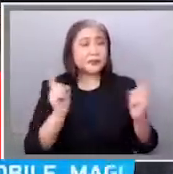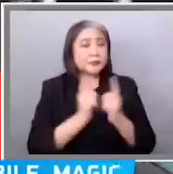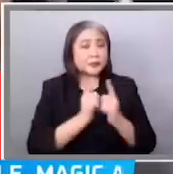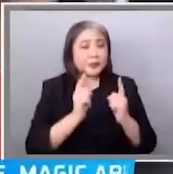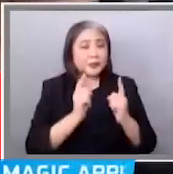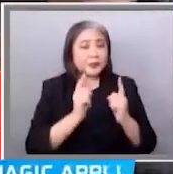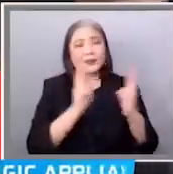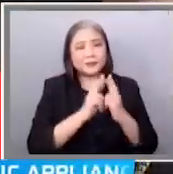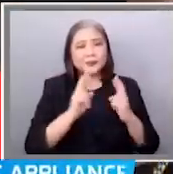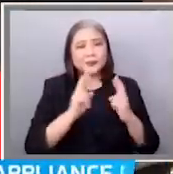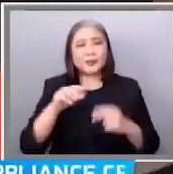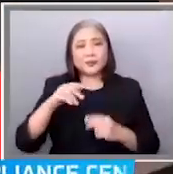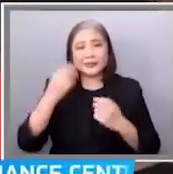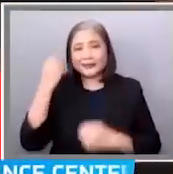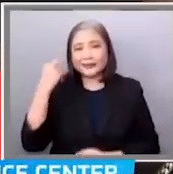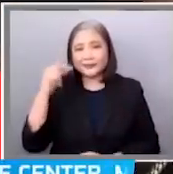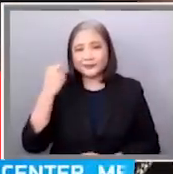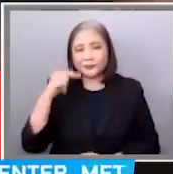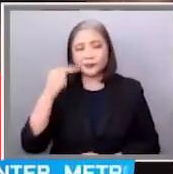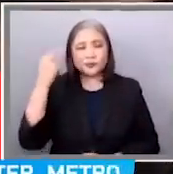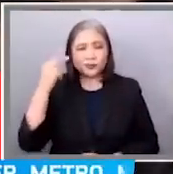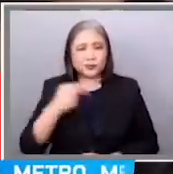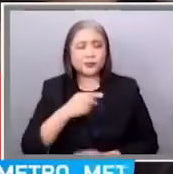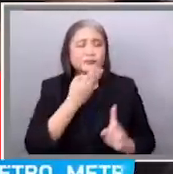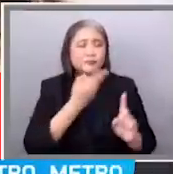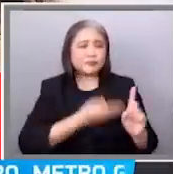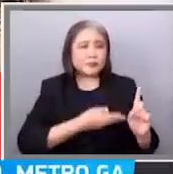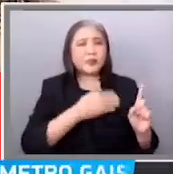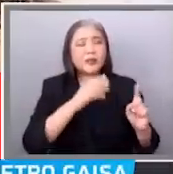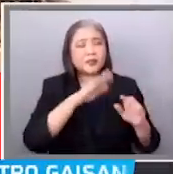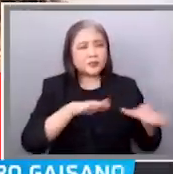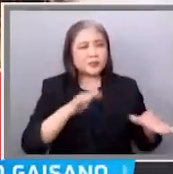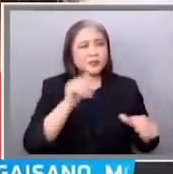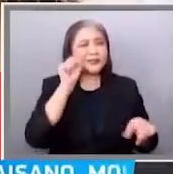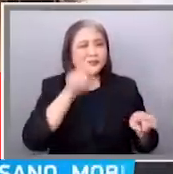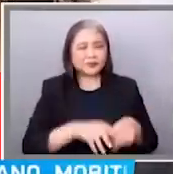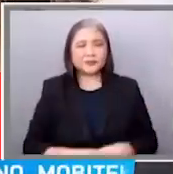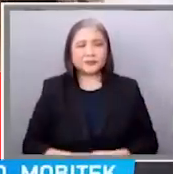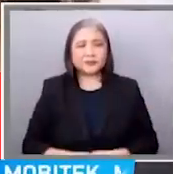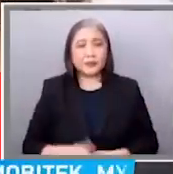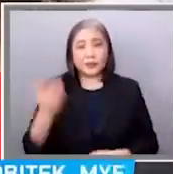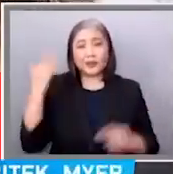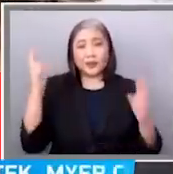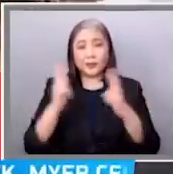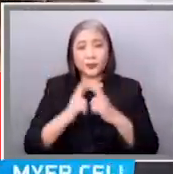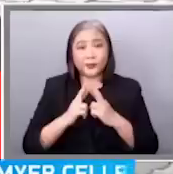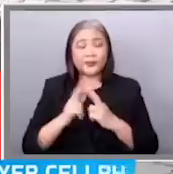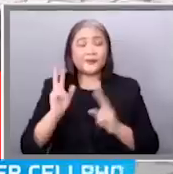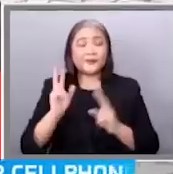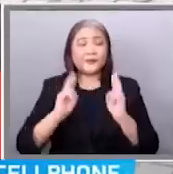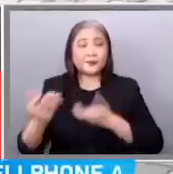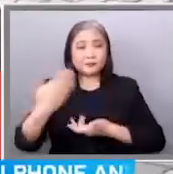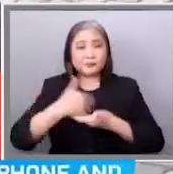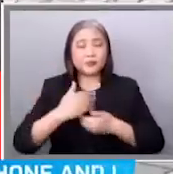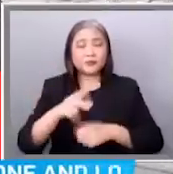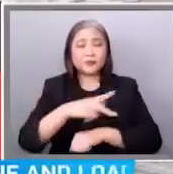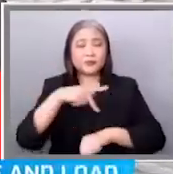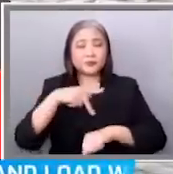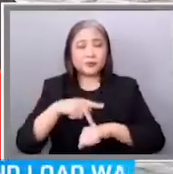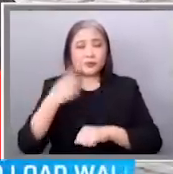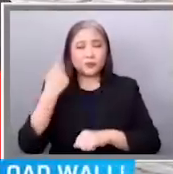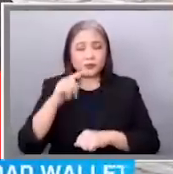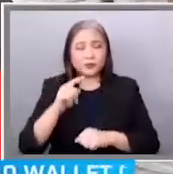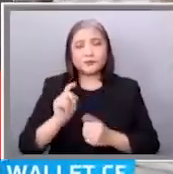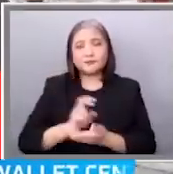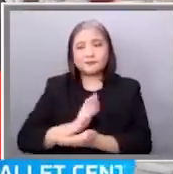na inulila ng kanyang kapatid. Kung dati ang reunion daw nila tuwing magbabakasyon siya sa Pilipinas ay sa mga tourist destinations, ngayon